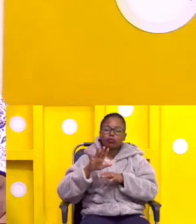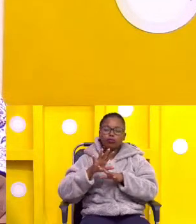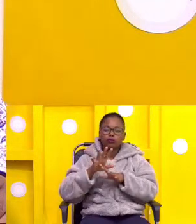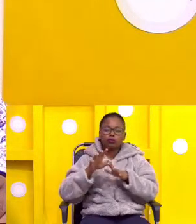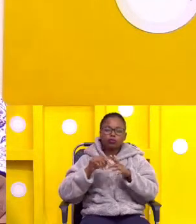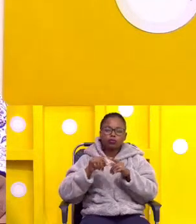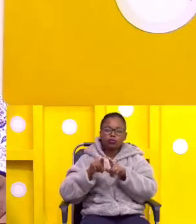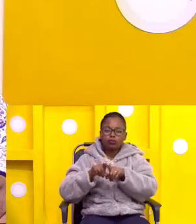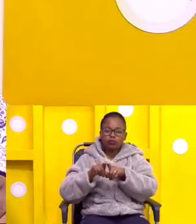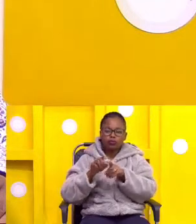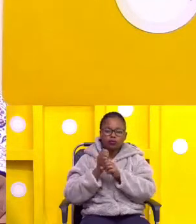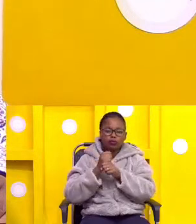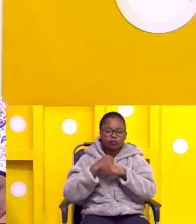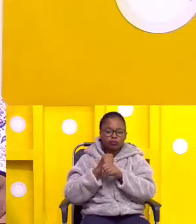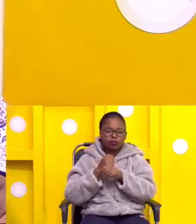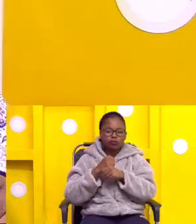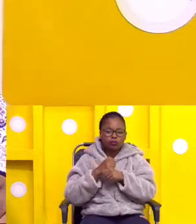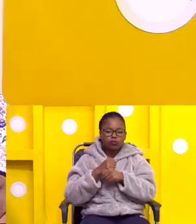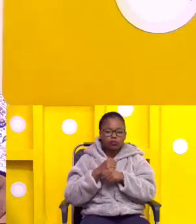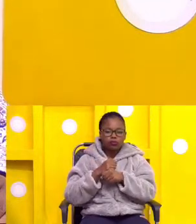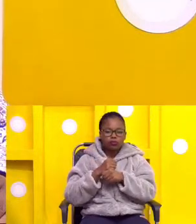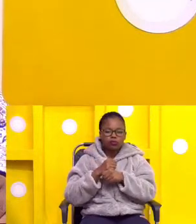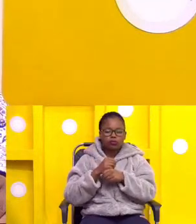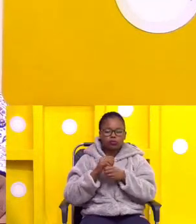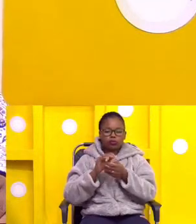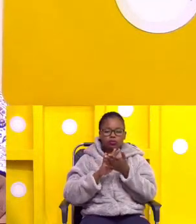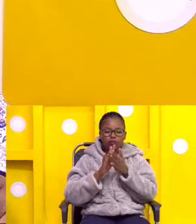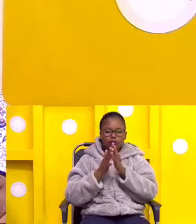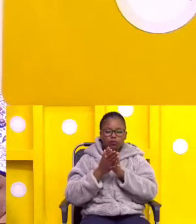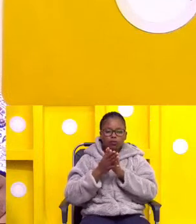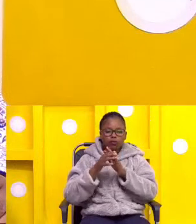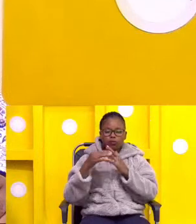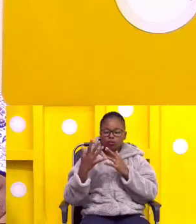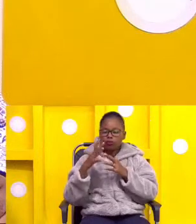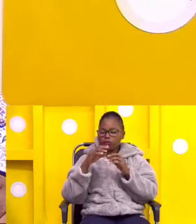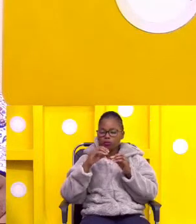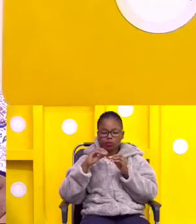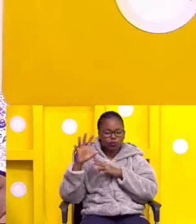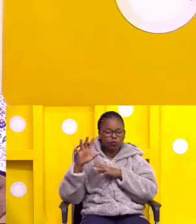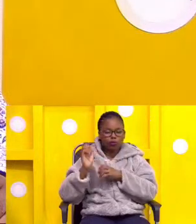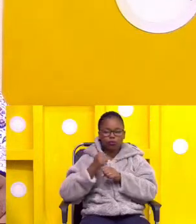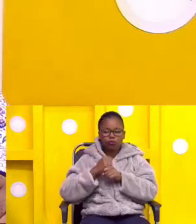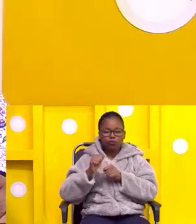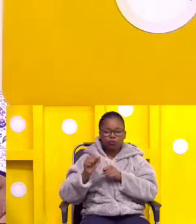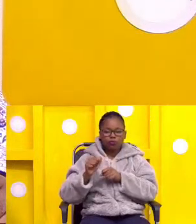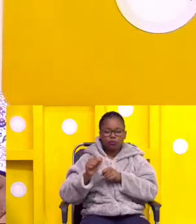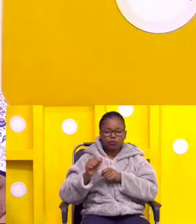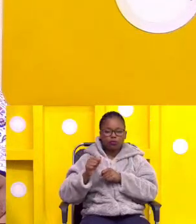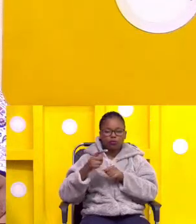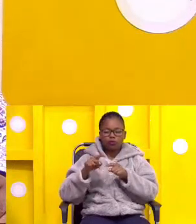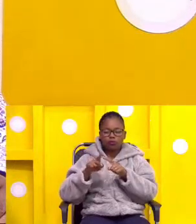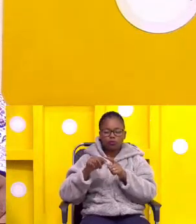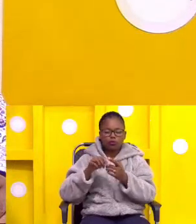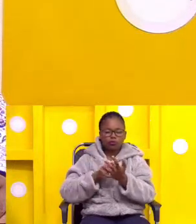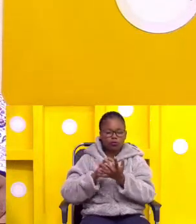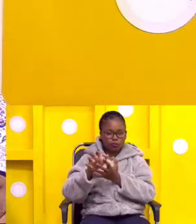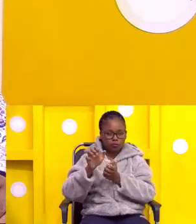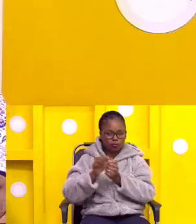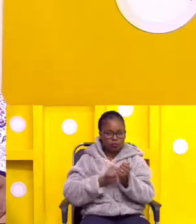Notuite Jehova mwihoko waku. Gutiri kindu gia kugikura. Gutiri kindu gia kugikuhurujuka.